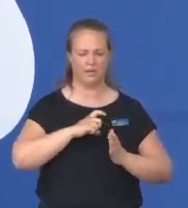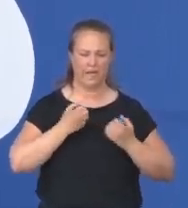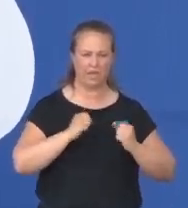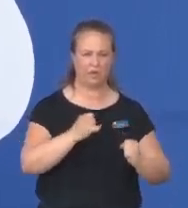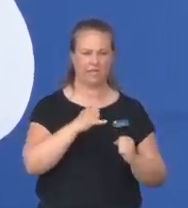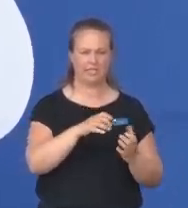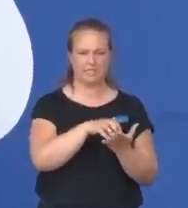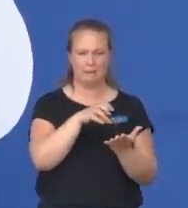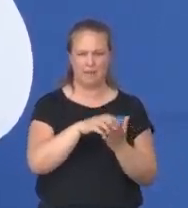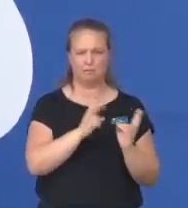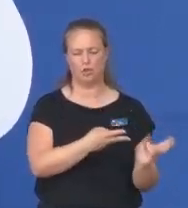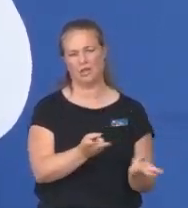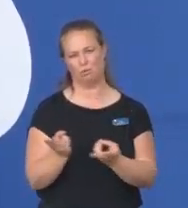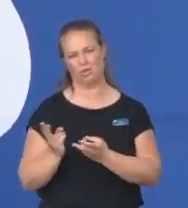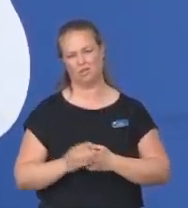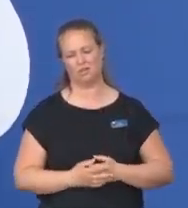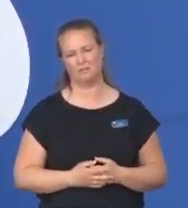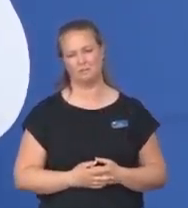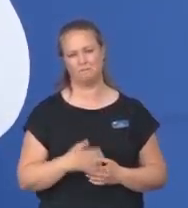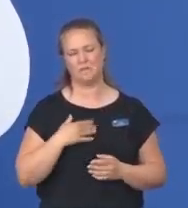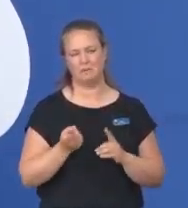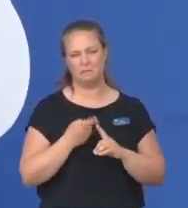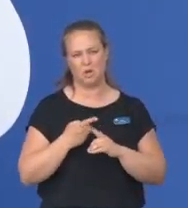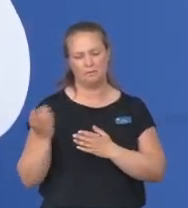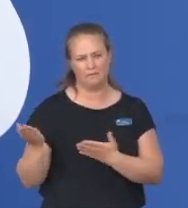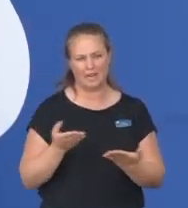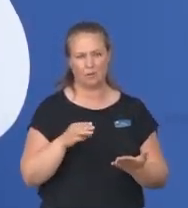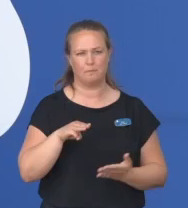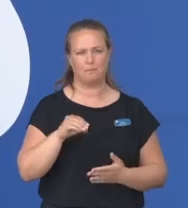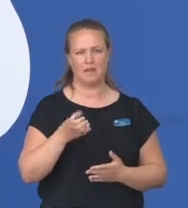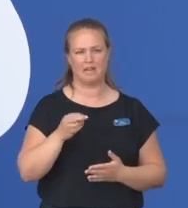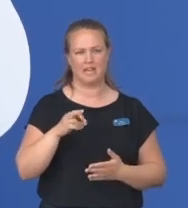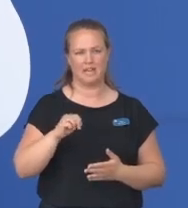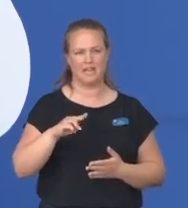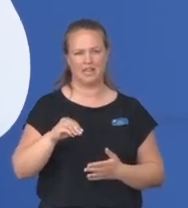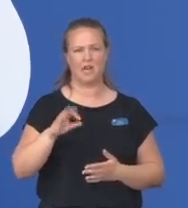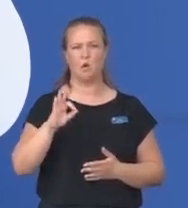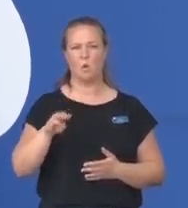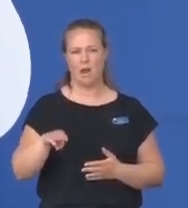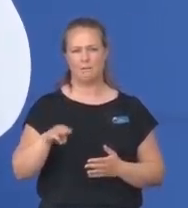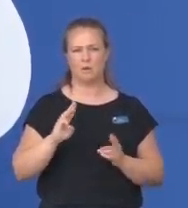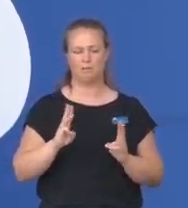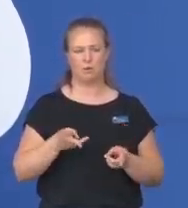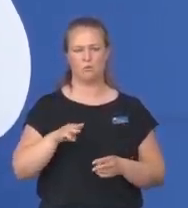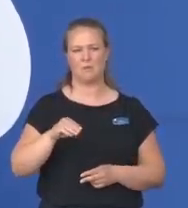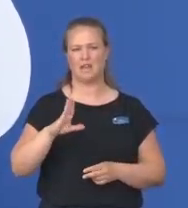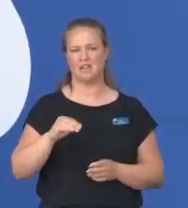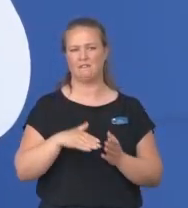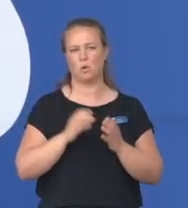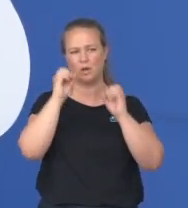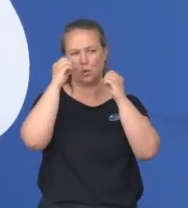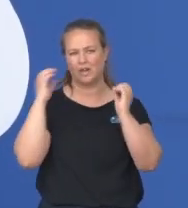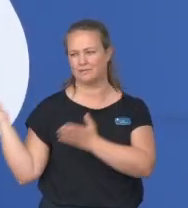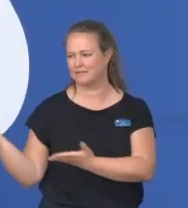vår demokrati. Jag vill börja med att välkomna Macarena från H&M och Maja från Google. Varmt applåd,